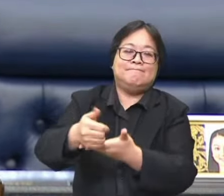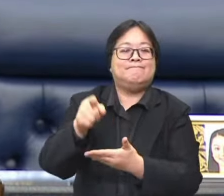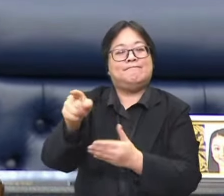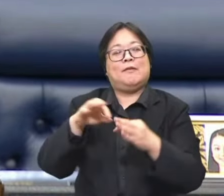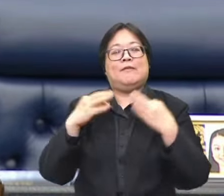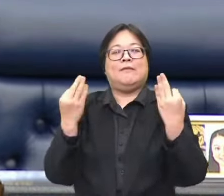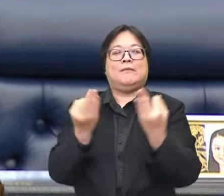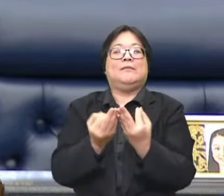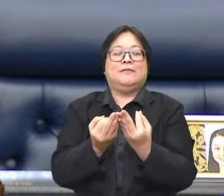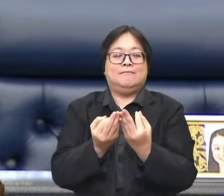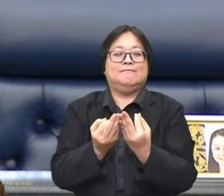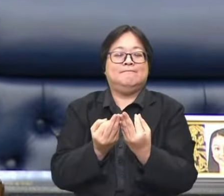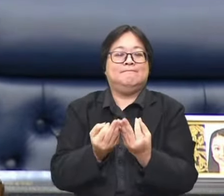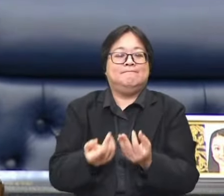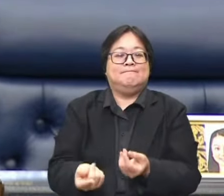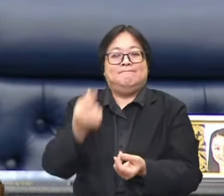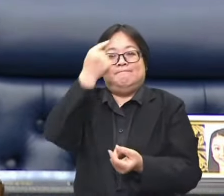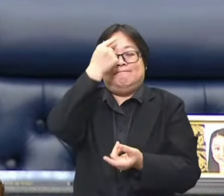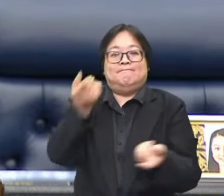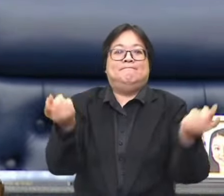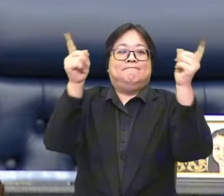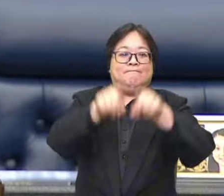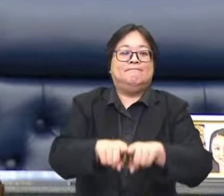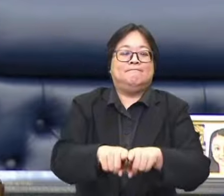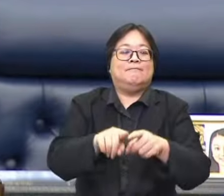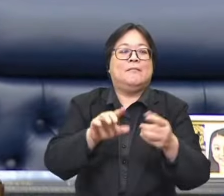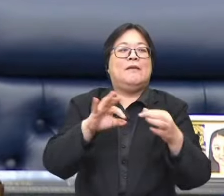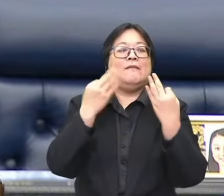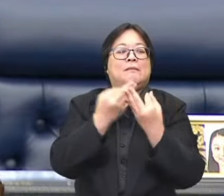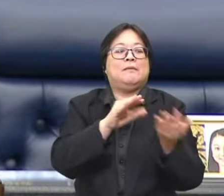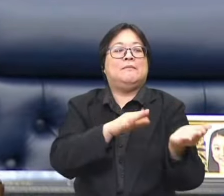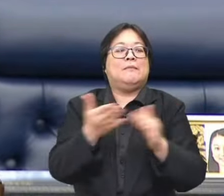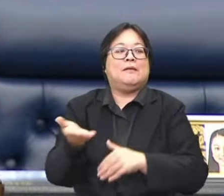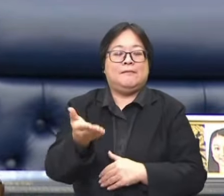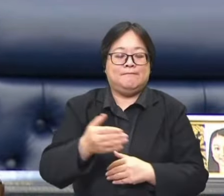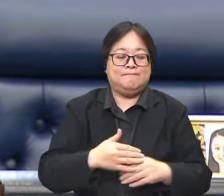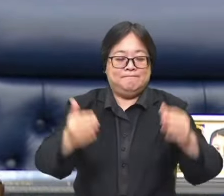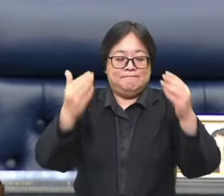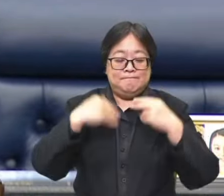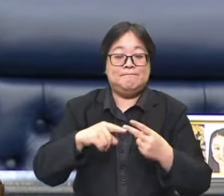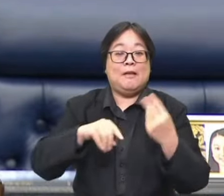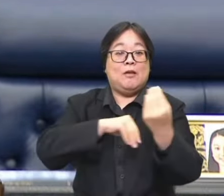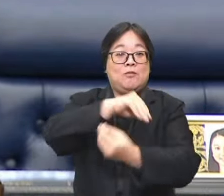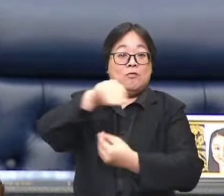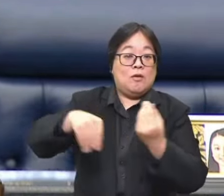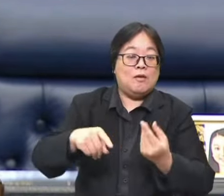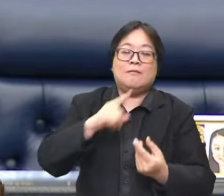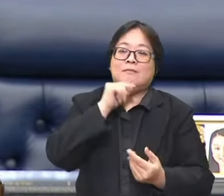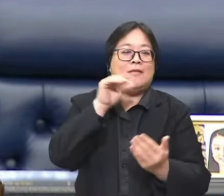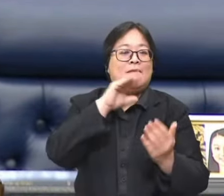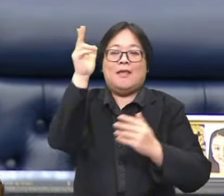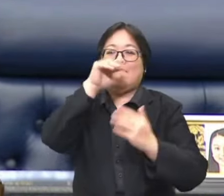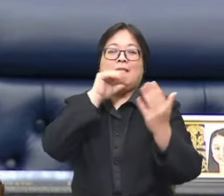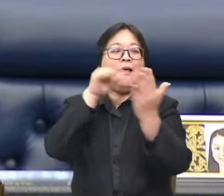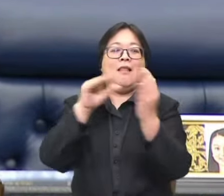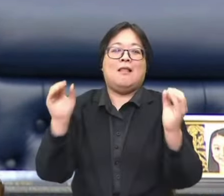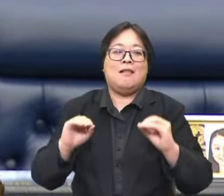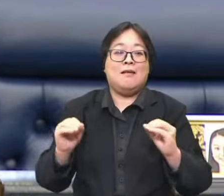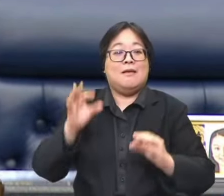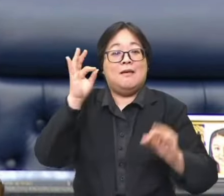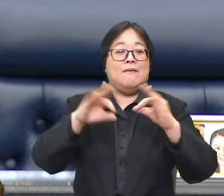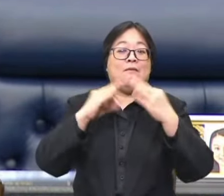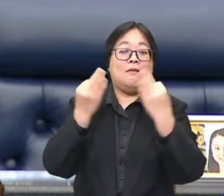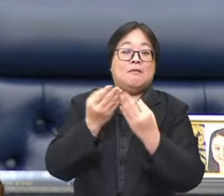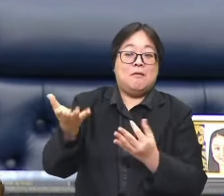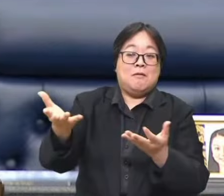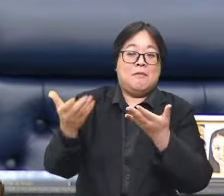mangsa yang trauma akibat kehilangan orang yang tersayang. Menyentuh tentang pampasan, kerajaan tidak menghalang. Sekiranya keluarga mendiang